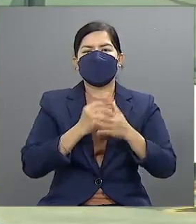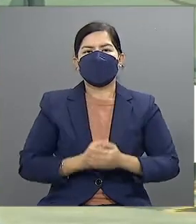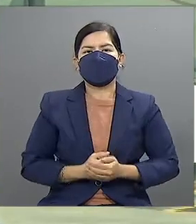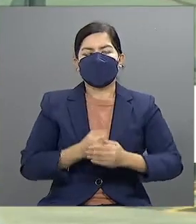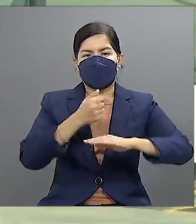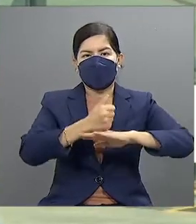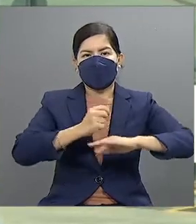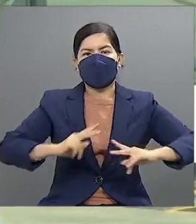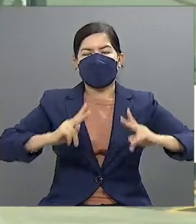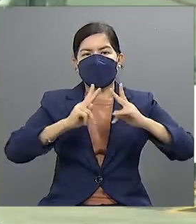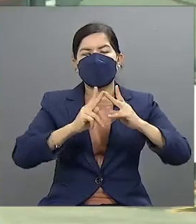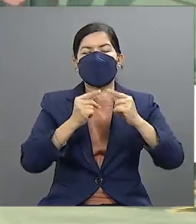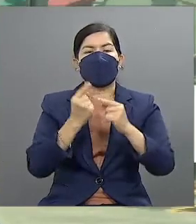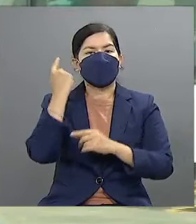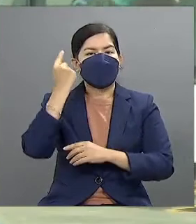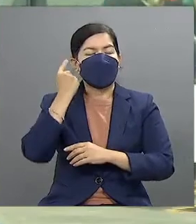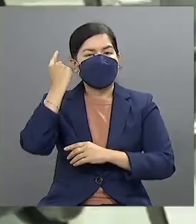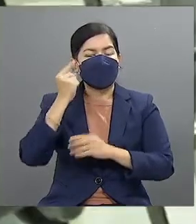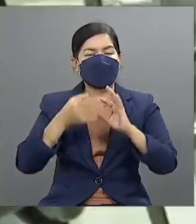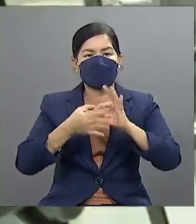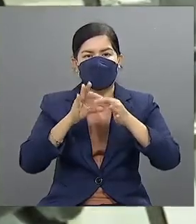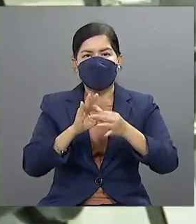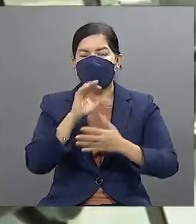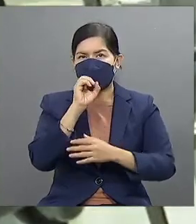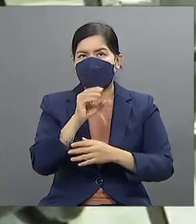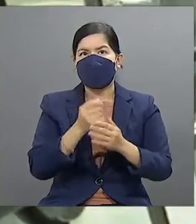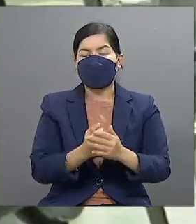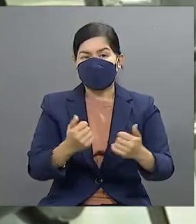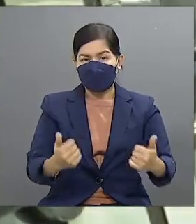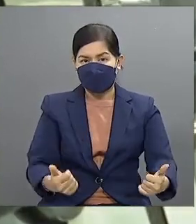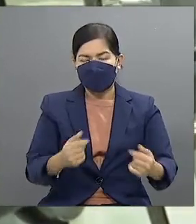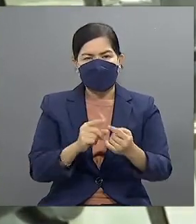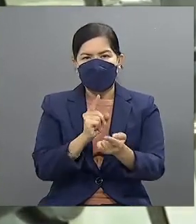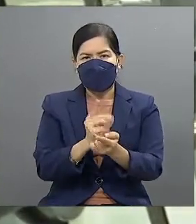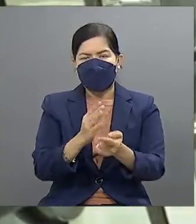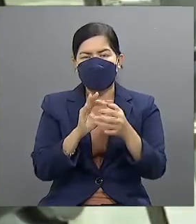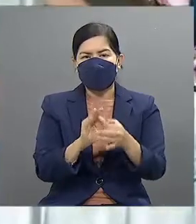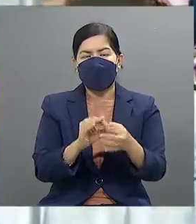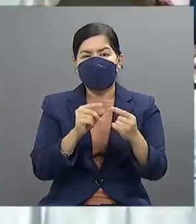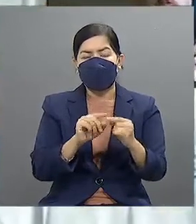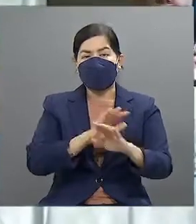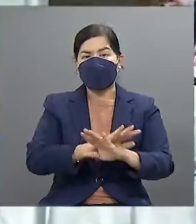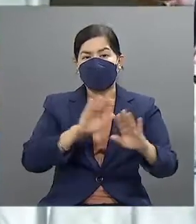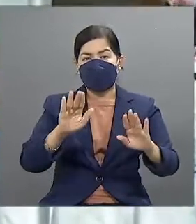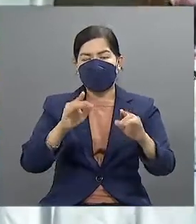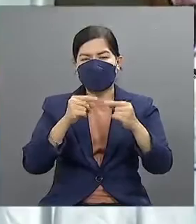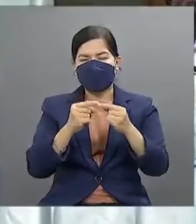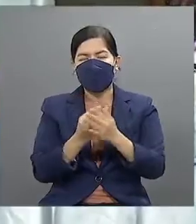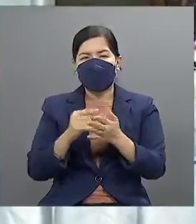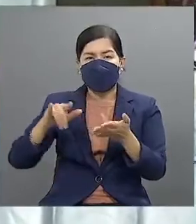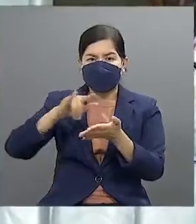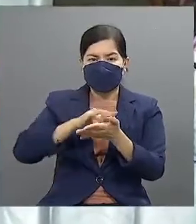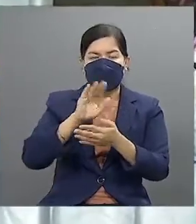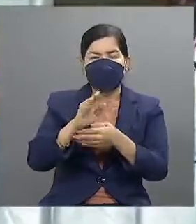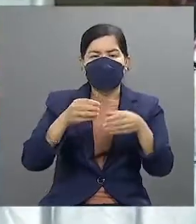รวงการท่องเที่ยวและกีฬาค่ะบอกว่าณตอนนี้ยังไม่พบการถอนการเดินทางของนักท่องเที่ยวยุโรปทั้งนี้ถ้าหากว่าสถานการณ์การระบาด